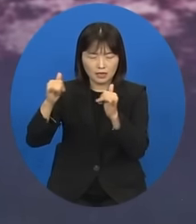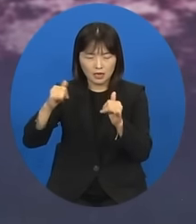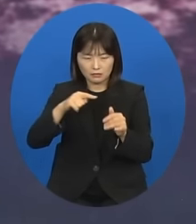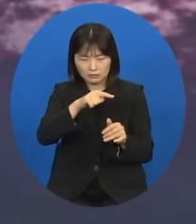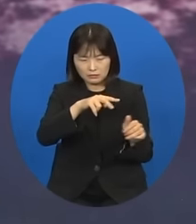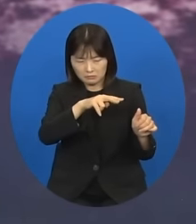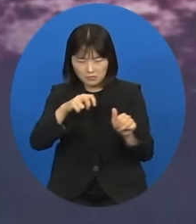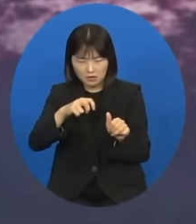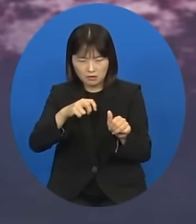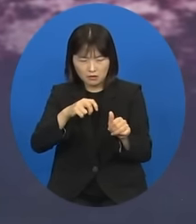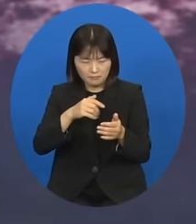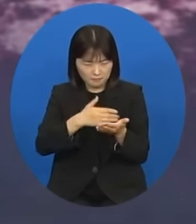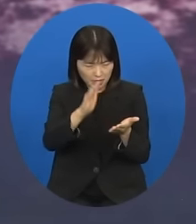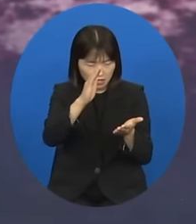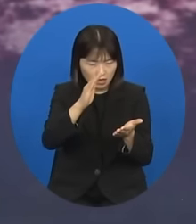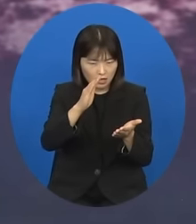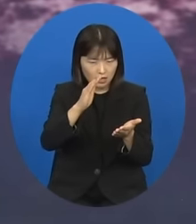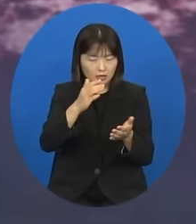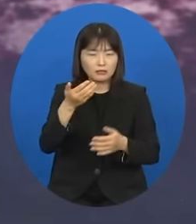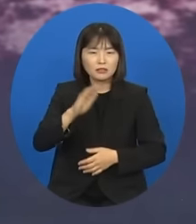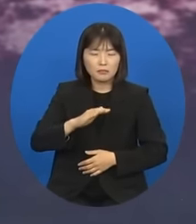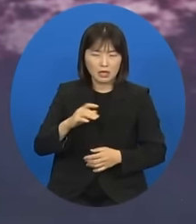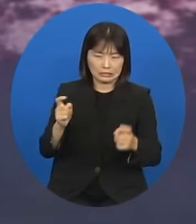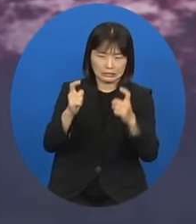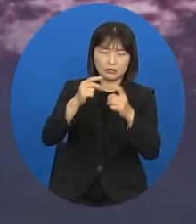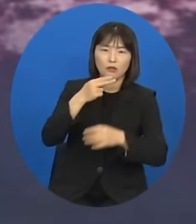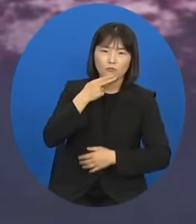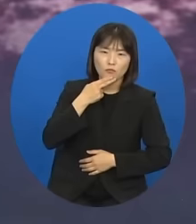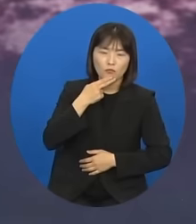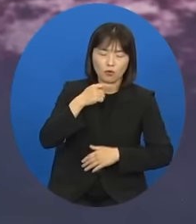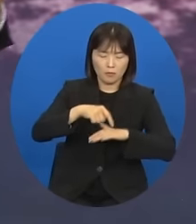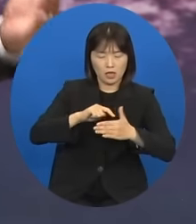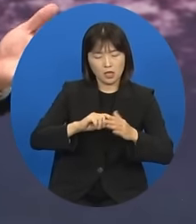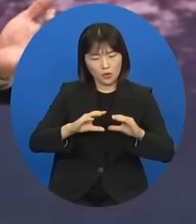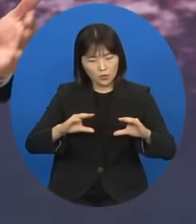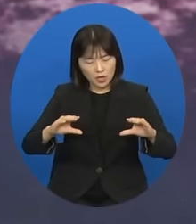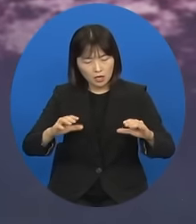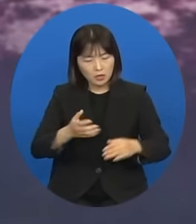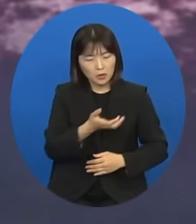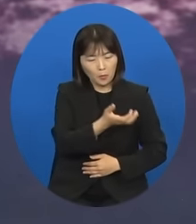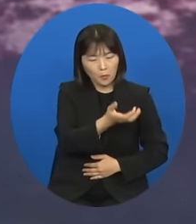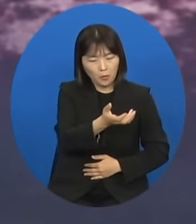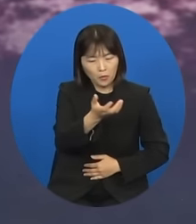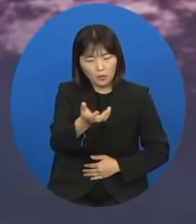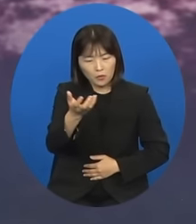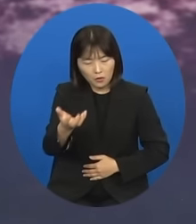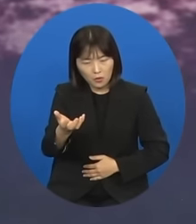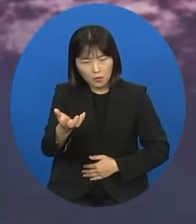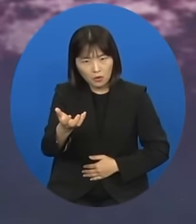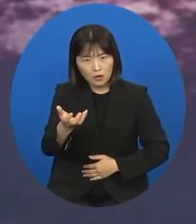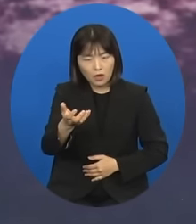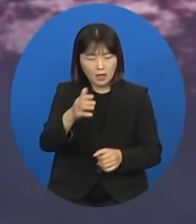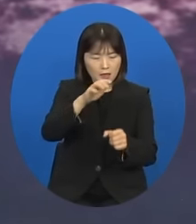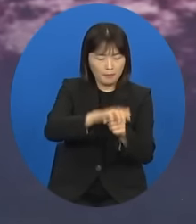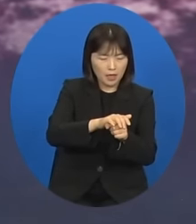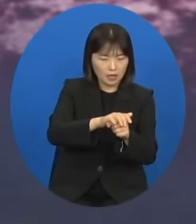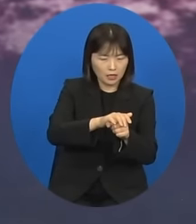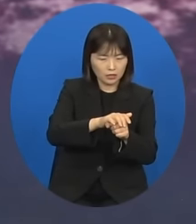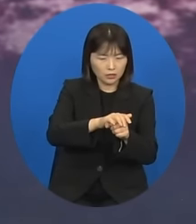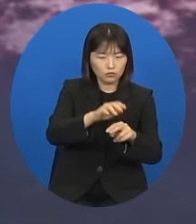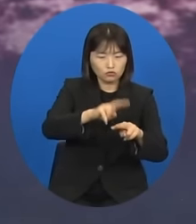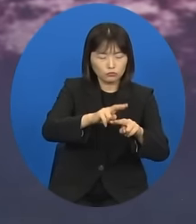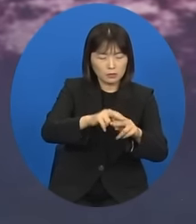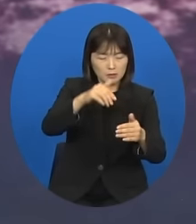쫓아내도 싸우지 않고 참 온유함으로 자리를 잠시 옮기면서 옮기면서 계속 그 막힌 의무를 파내서